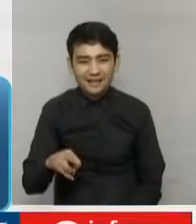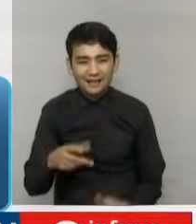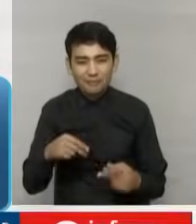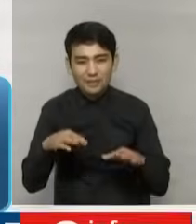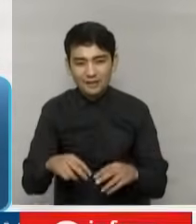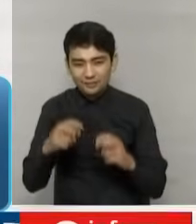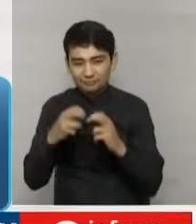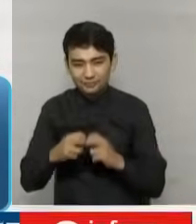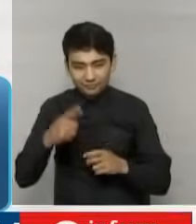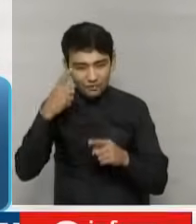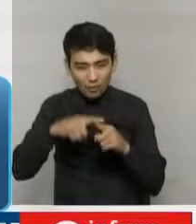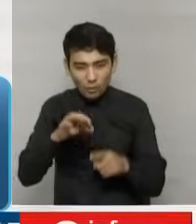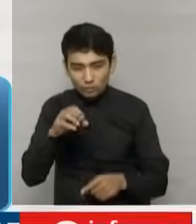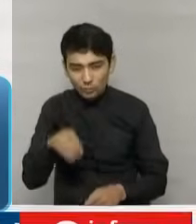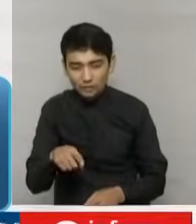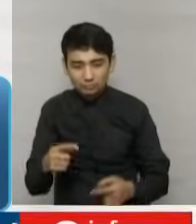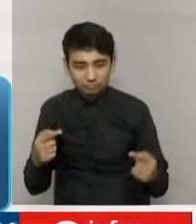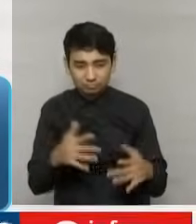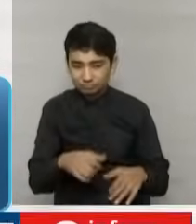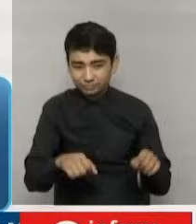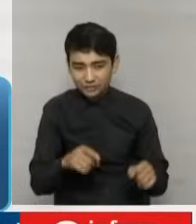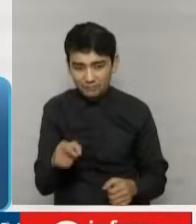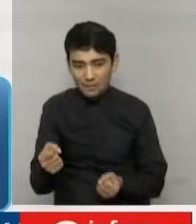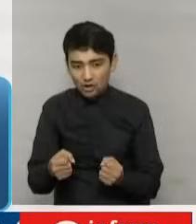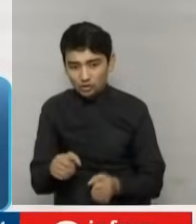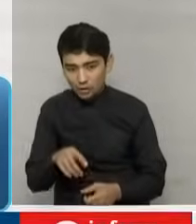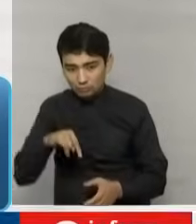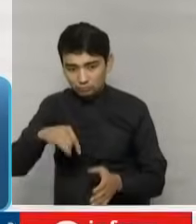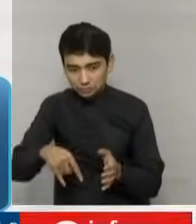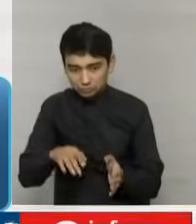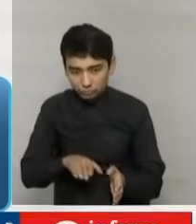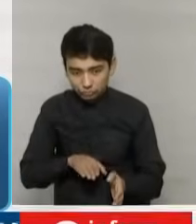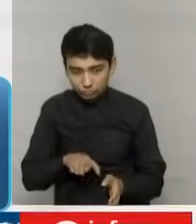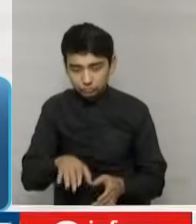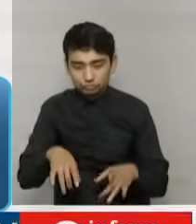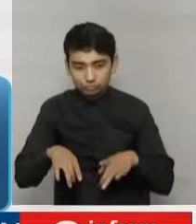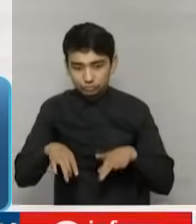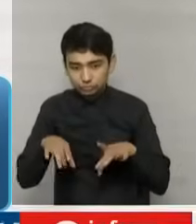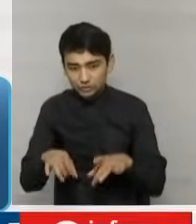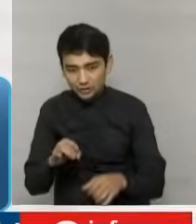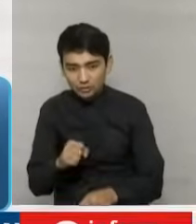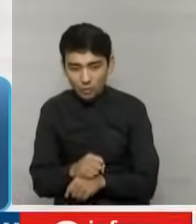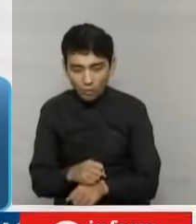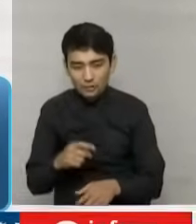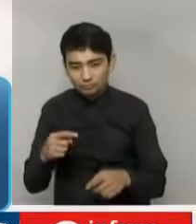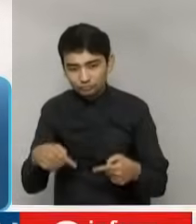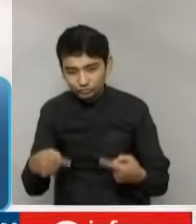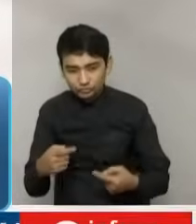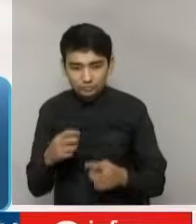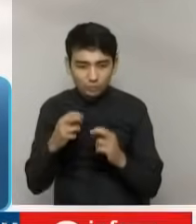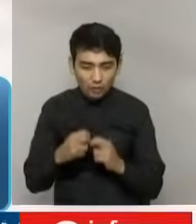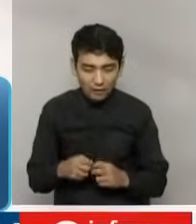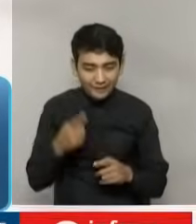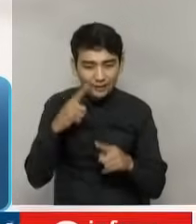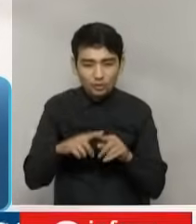техосмотр, не предназначена для мотоцикла. То есть это яма, это барабаны для проверки тормозов и так далее. То есть она технически только